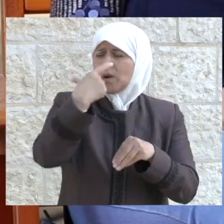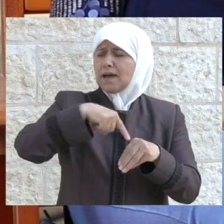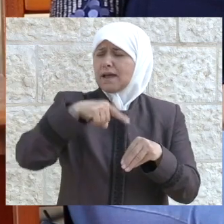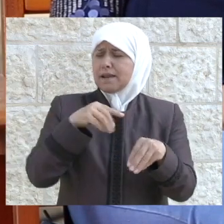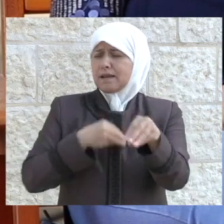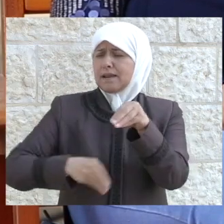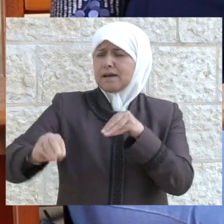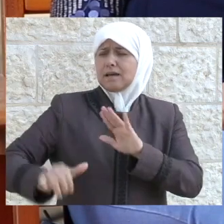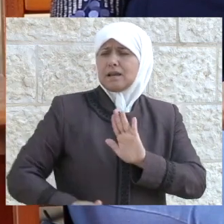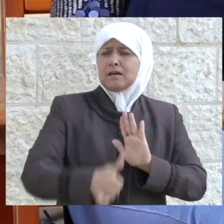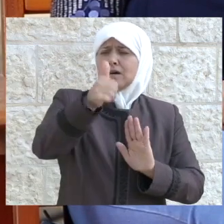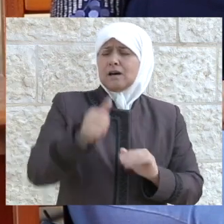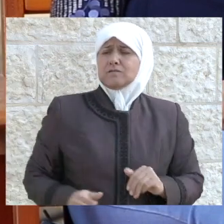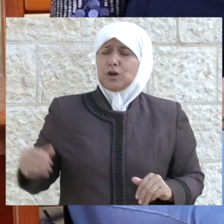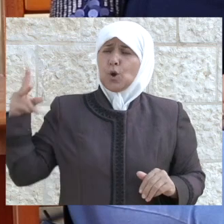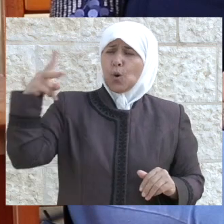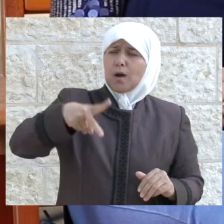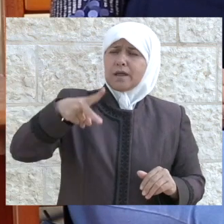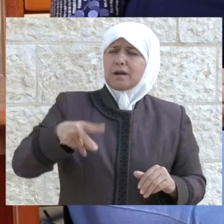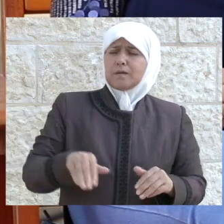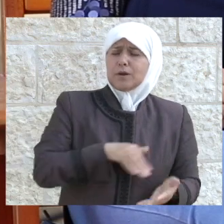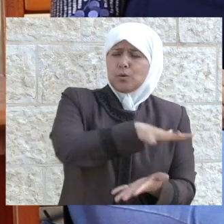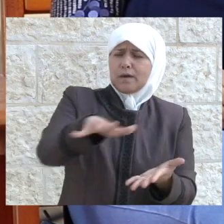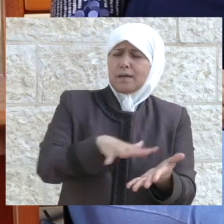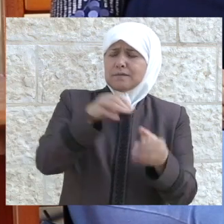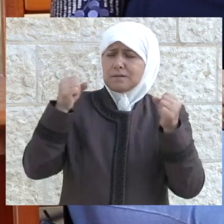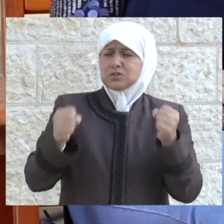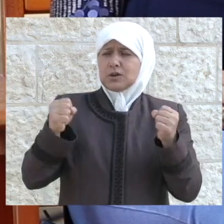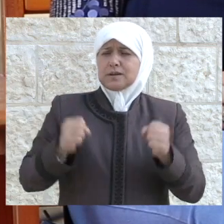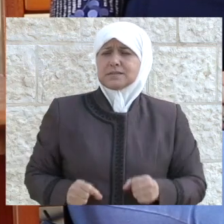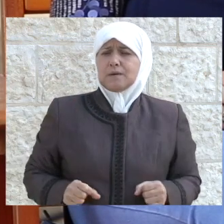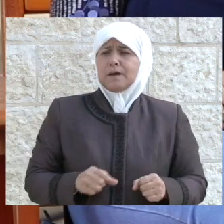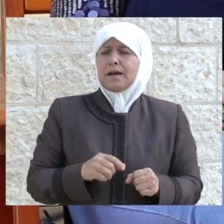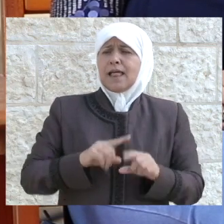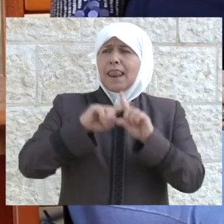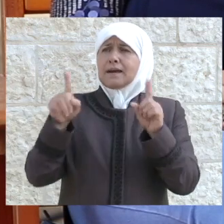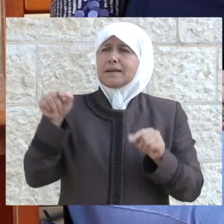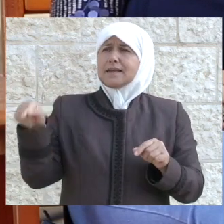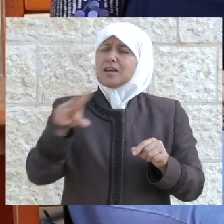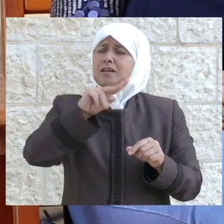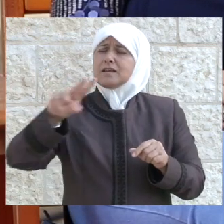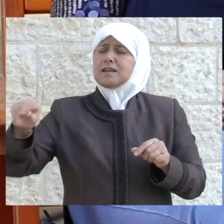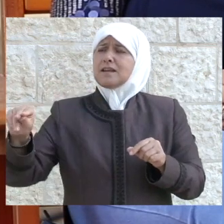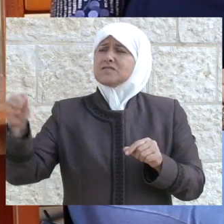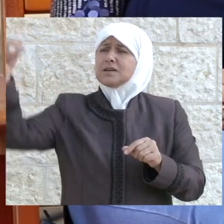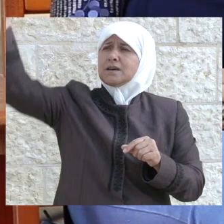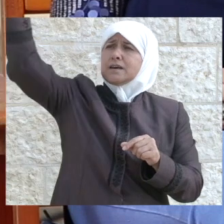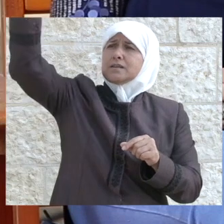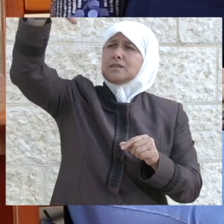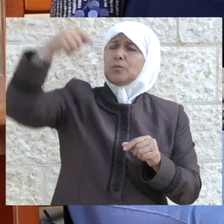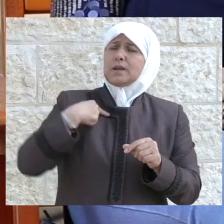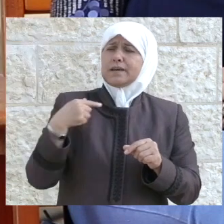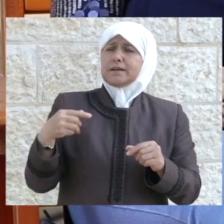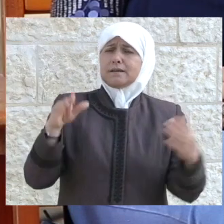إلى حال. وعلى الرغم من صعوبة هاي المواقف إلا إنها هي الشعلة اللي بتحفزنا نواجه الحياة